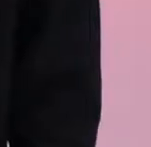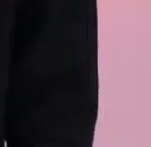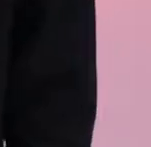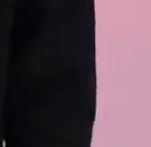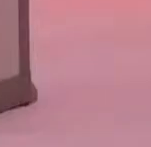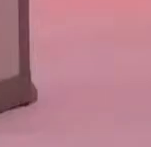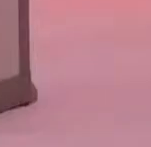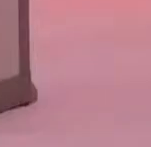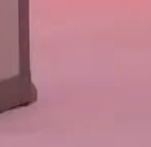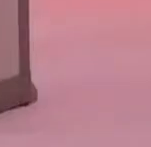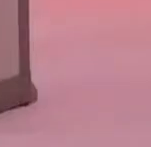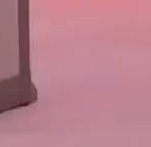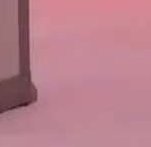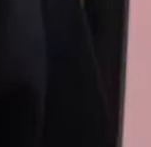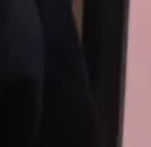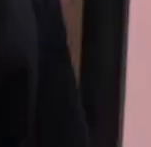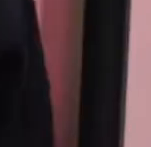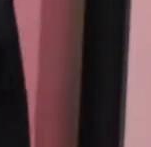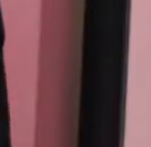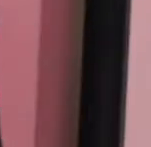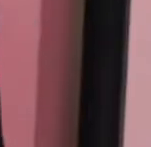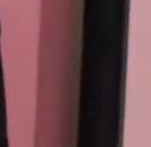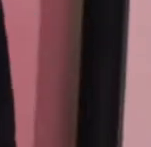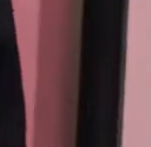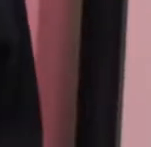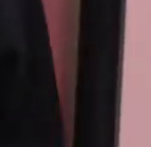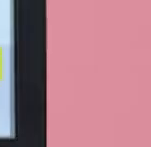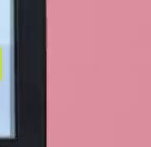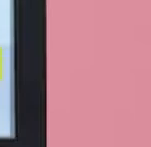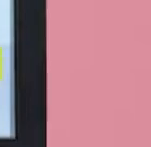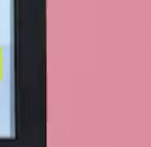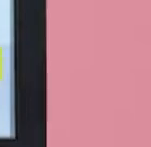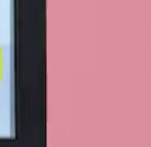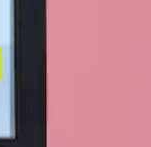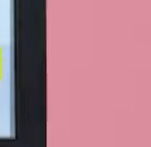Virus, Pak. Bawa apa kamu? Ini